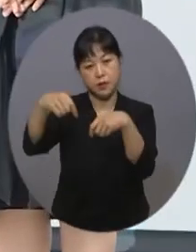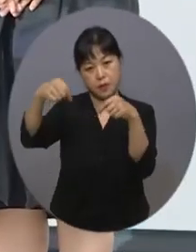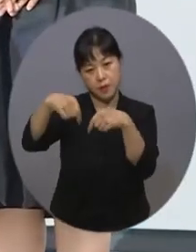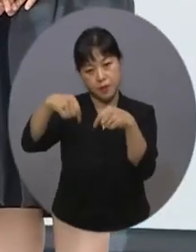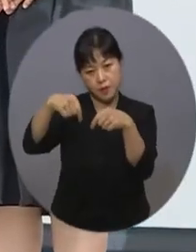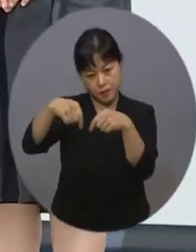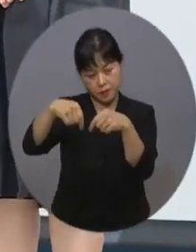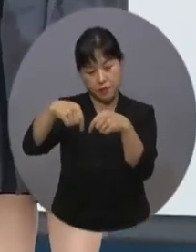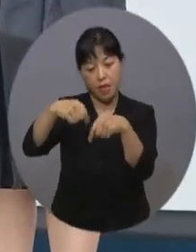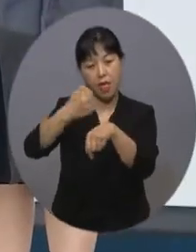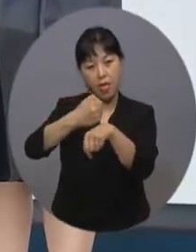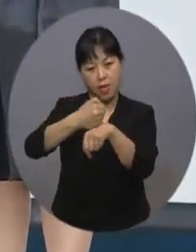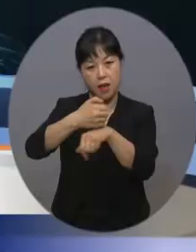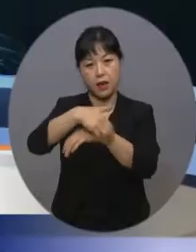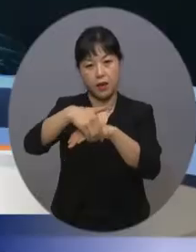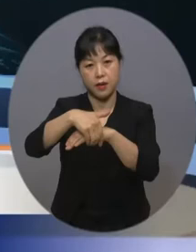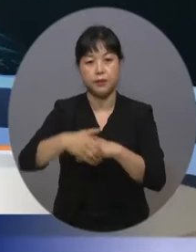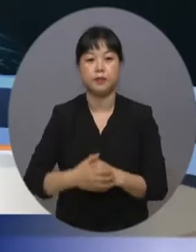이어나갈 방침입니다.